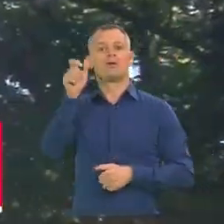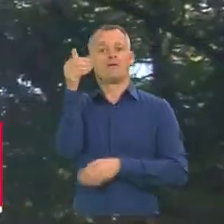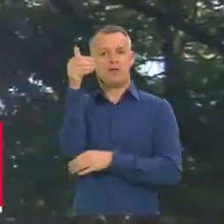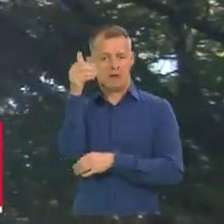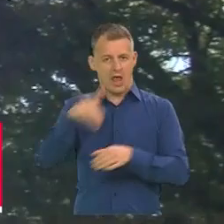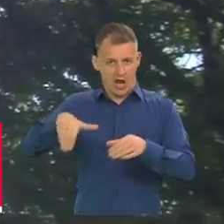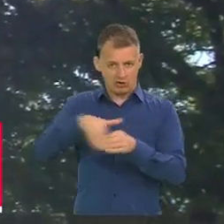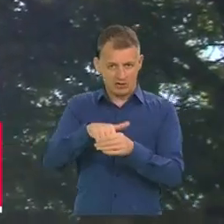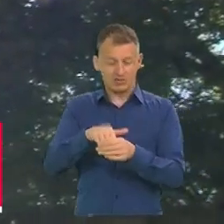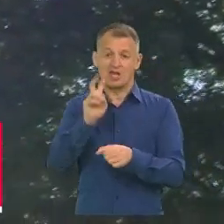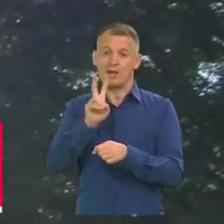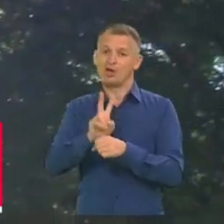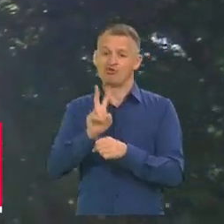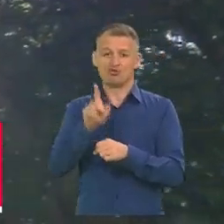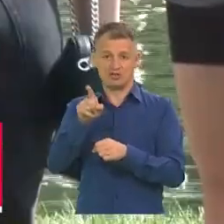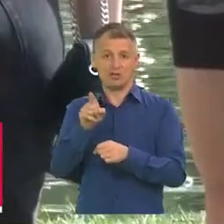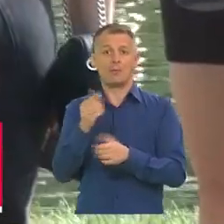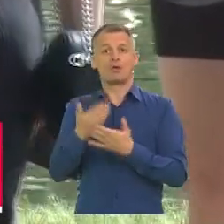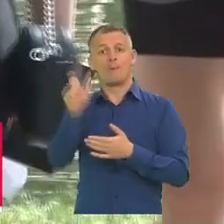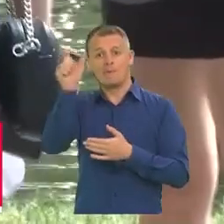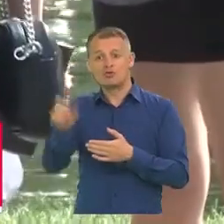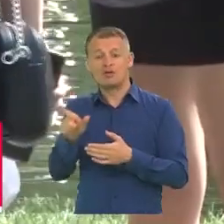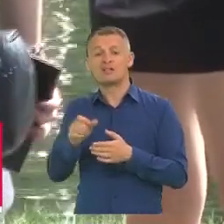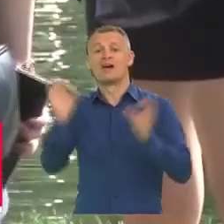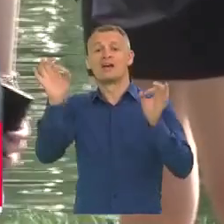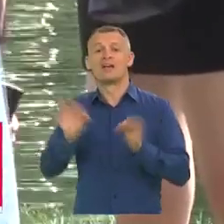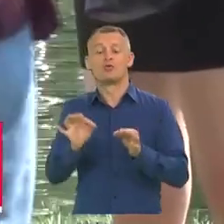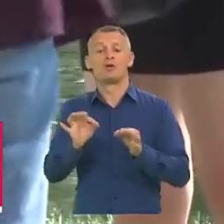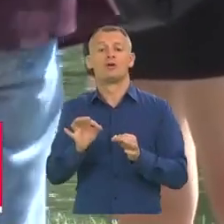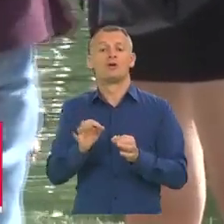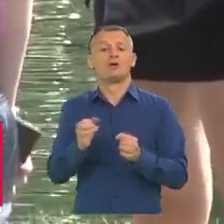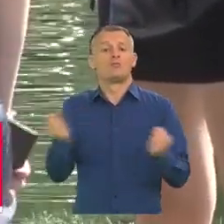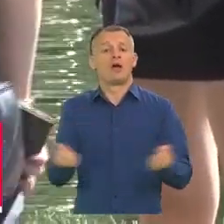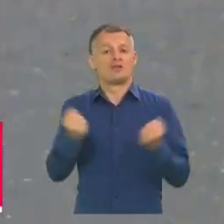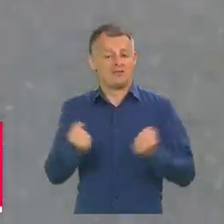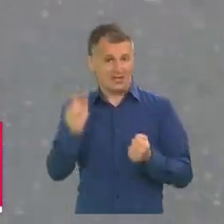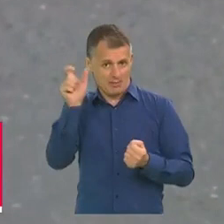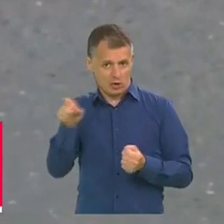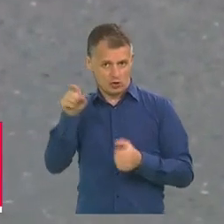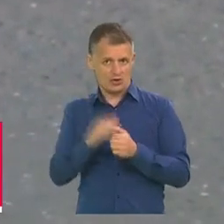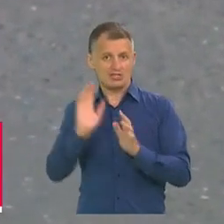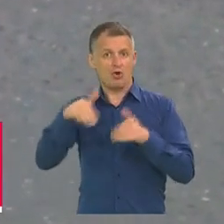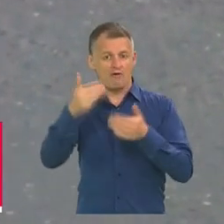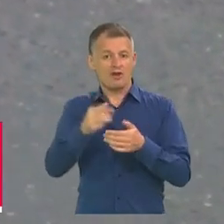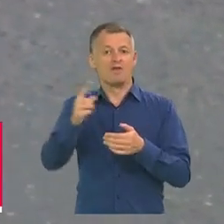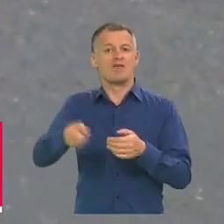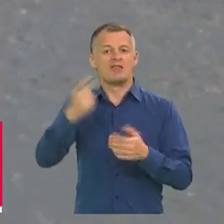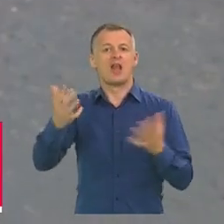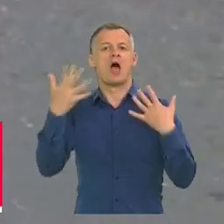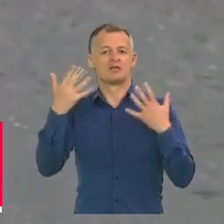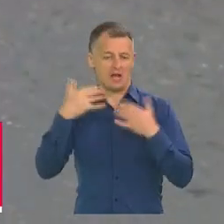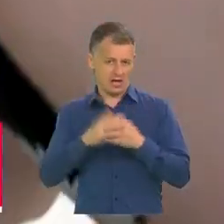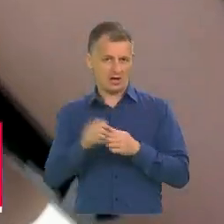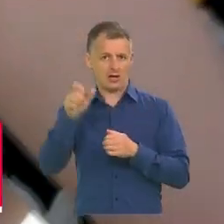caniculare, astfel că trebuie să reducă intensitatea și ritmul activităților fizice, să asigure ventilația la locul de muncă și pauze de cel